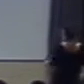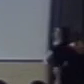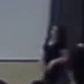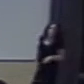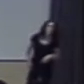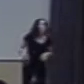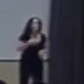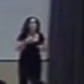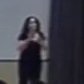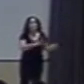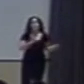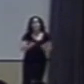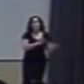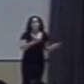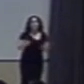preparat